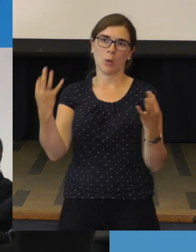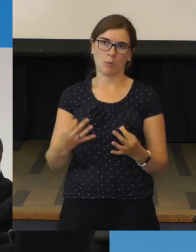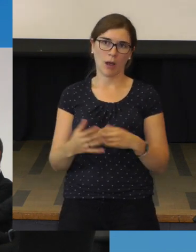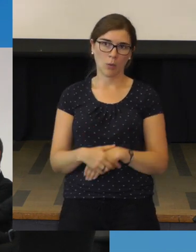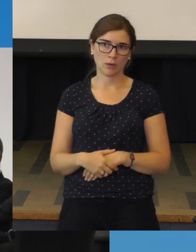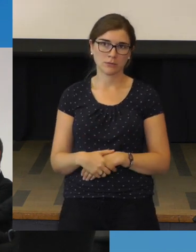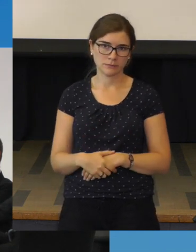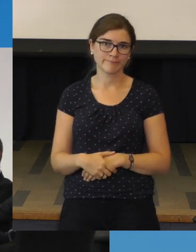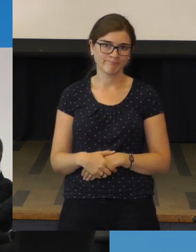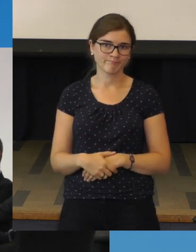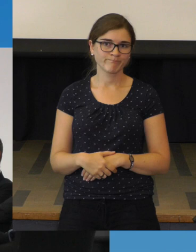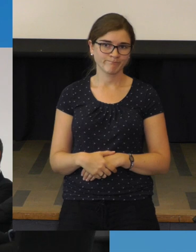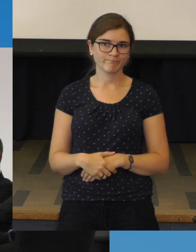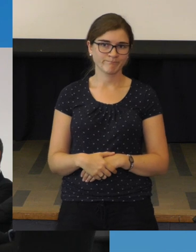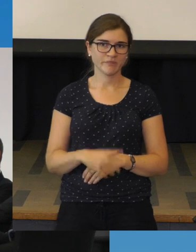bin ich aber bei Ihnen.